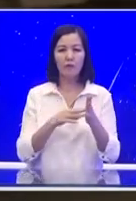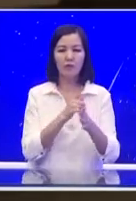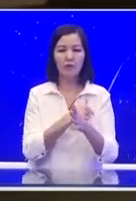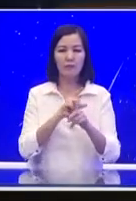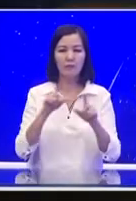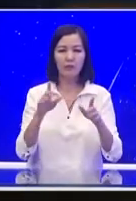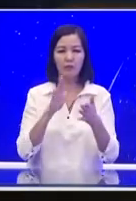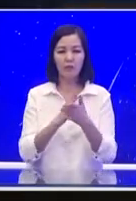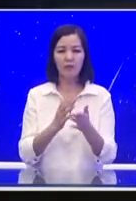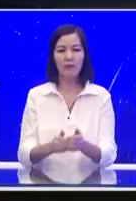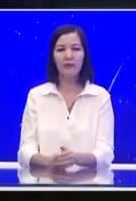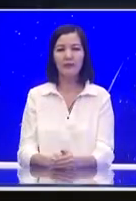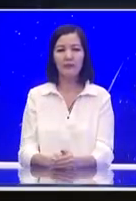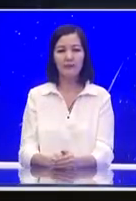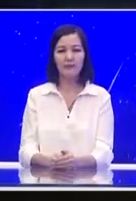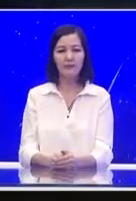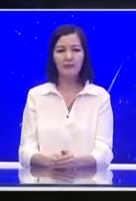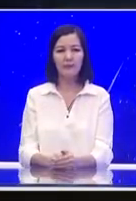постов.